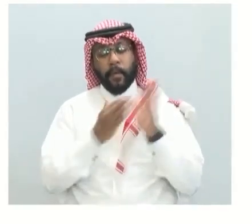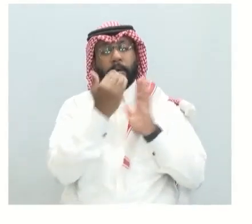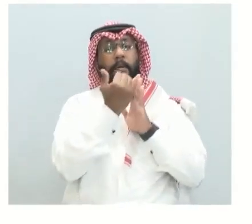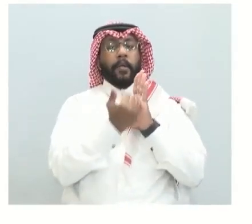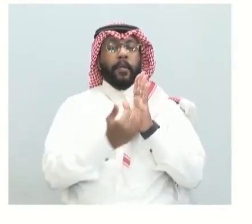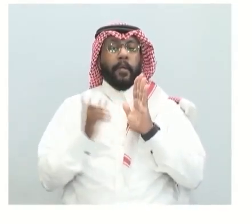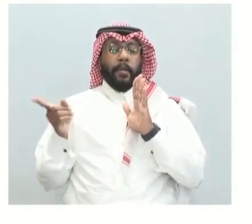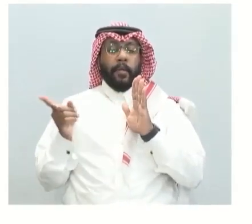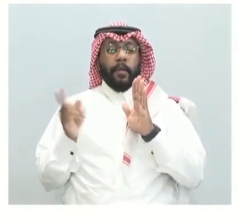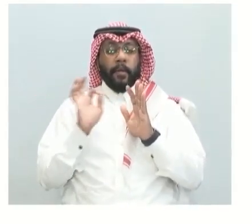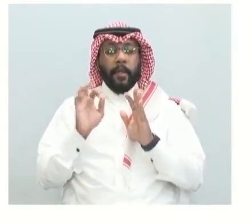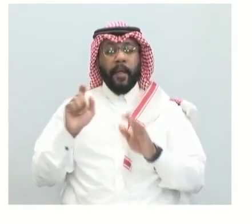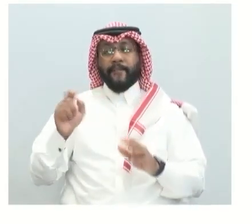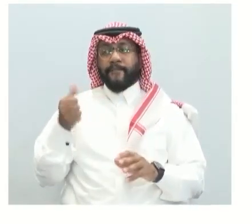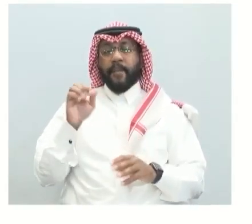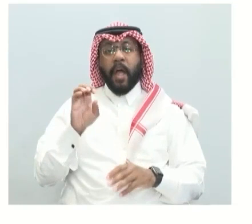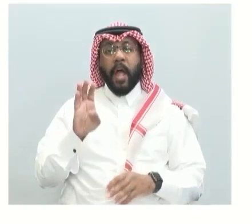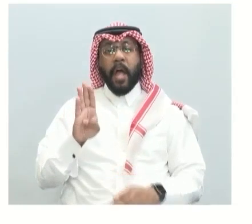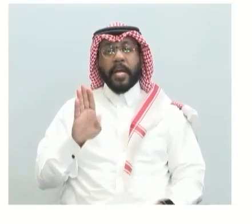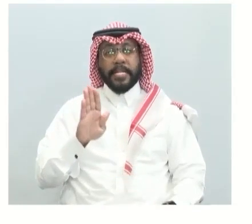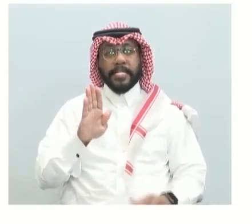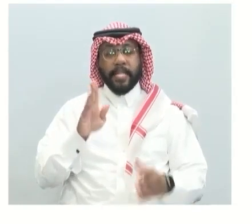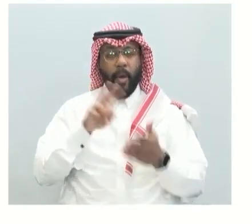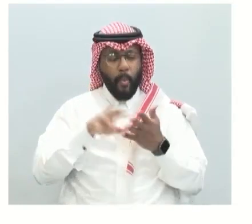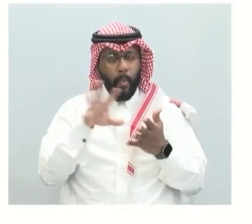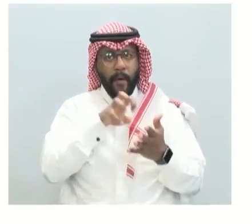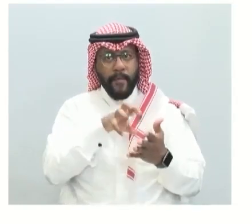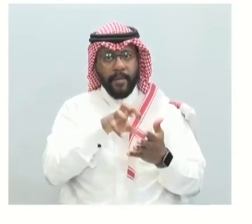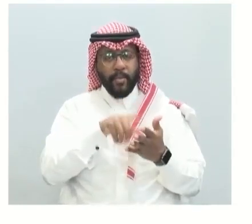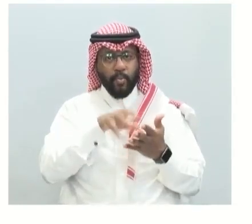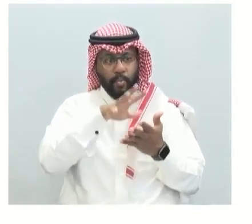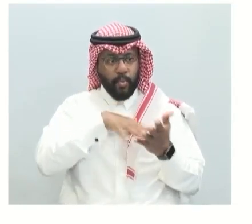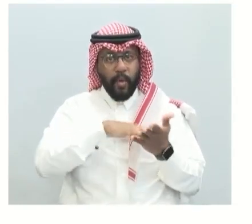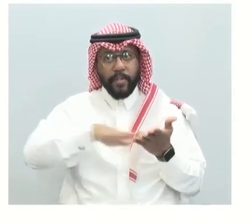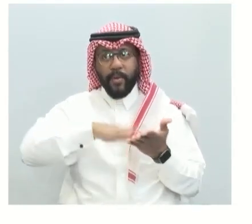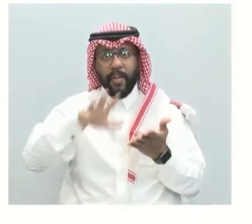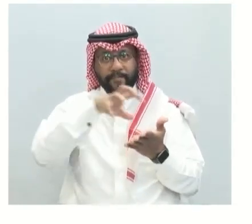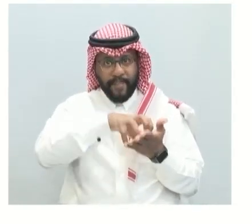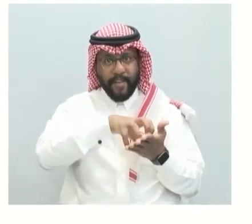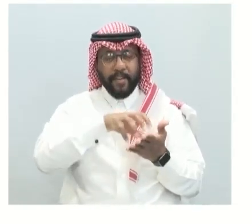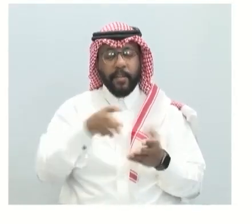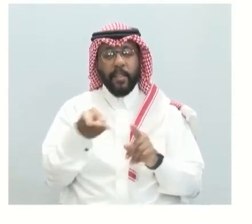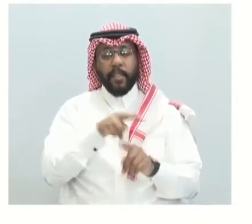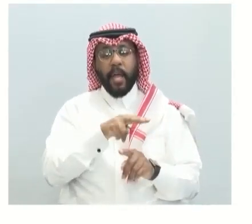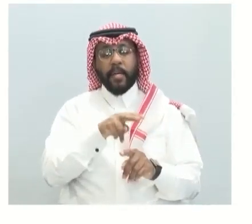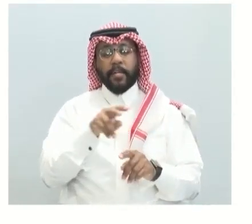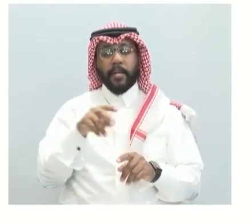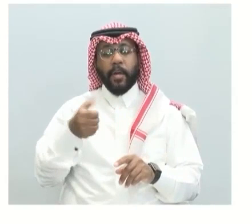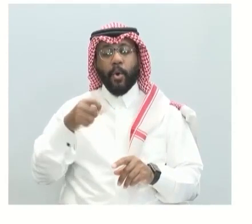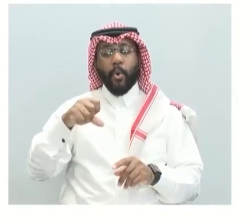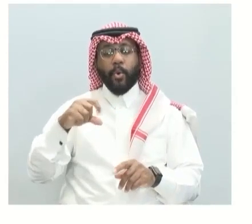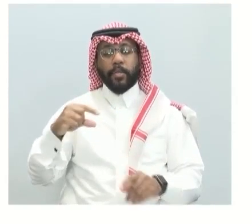استخدمنا الفاكس والمسح الضوئي للويندوز الويندوز فاكسكان وايضا استخدم البرنامج الاداستي